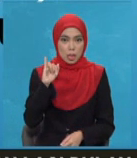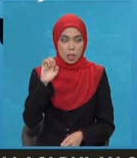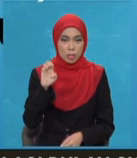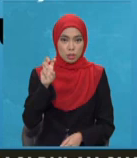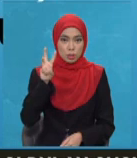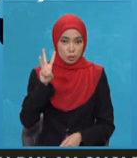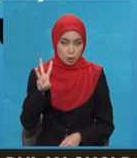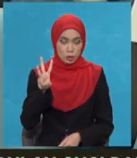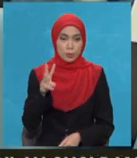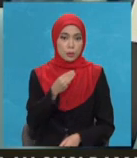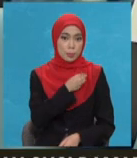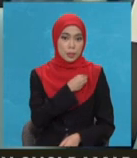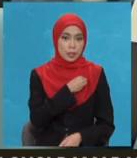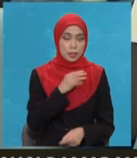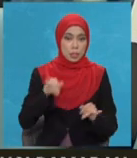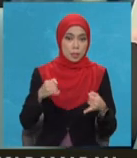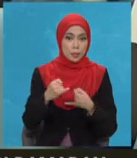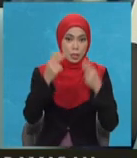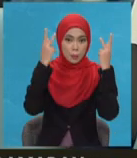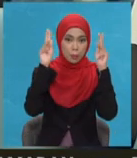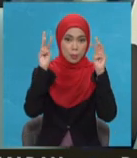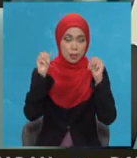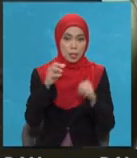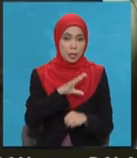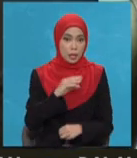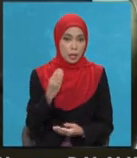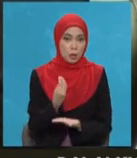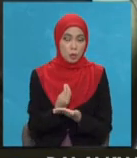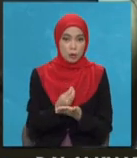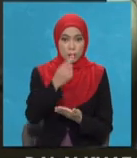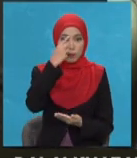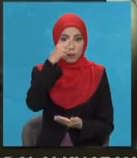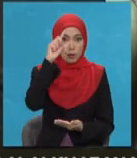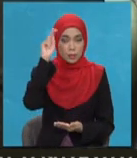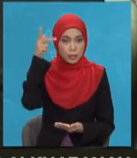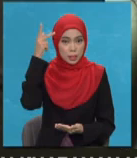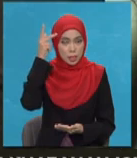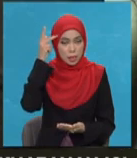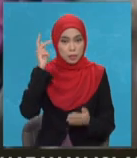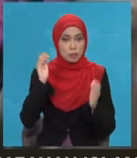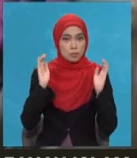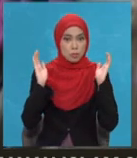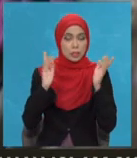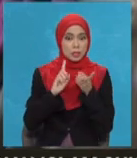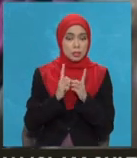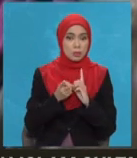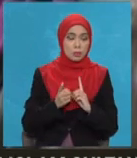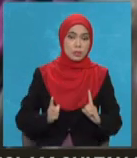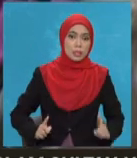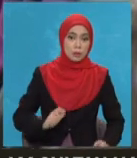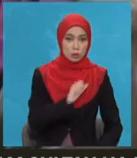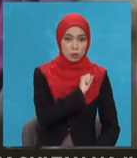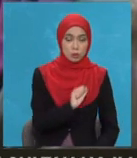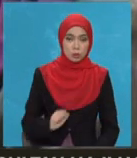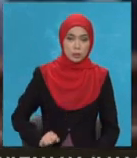dan menteri keuangan dan ekonomi kedua bagi kerajaan ke bawah dulu yang maha mulia pada seri Paradise Sultan dan